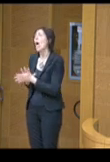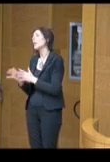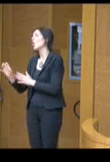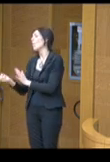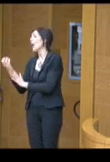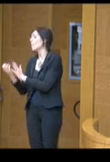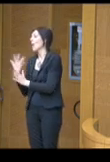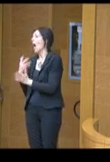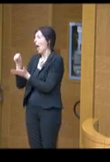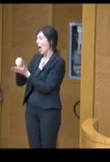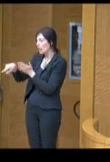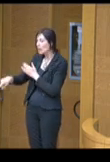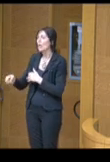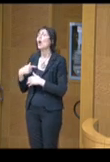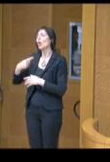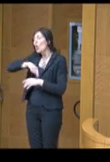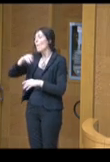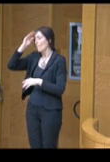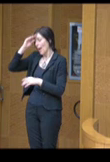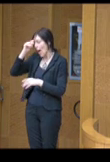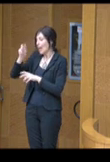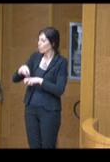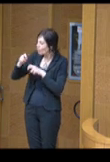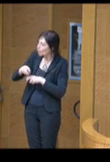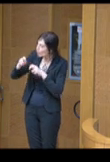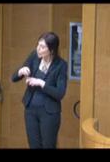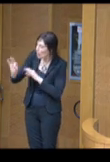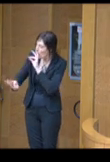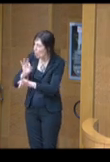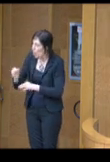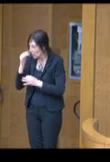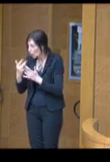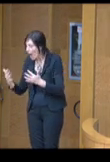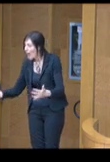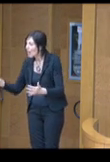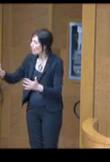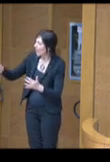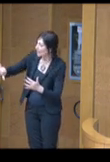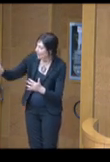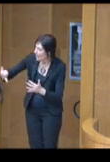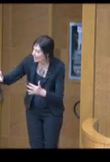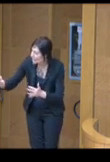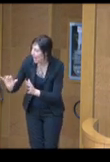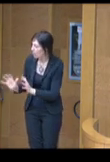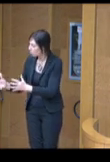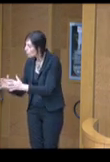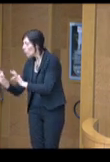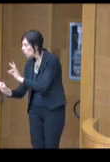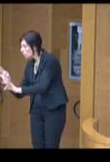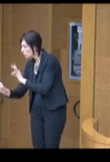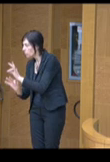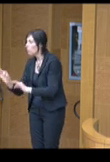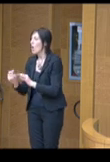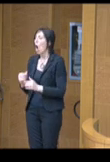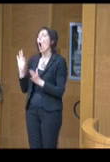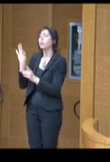preesistenti. Abbiamo imparato a piantare, aver cura del giardino, utilizzare fertilizzanti o stallatico. Abbiamo lavorato con l'obiettivo